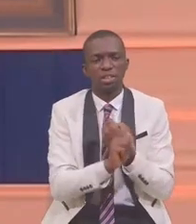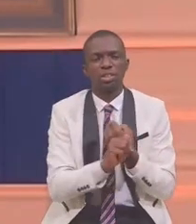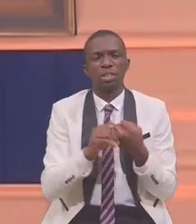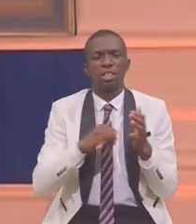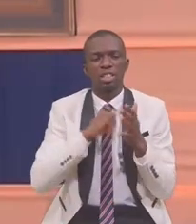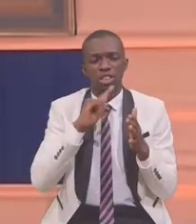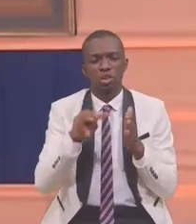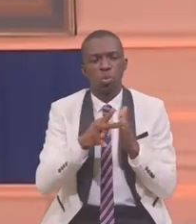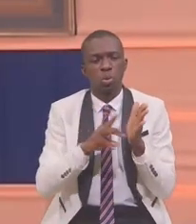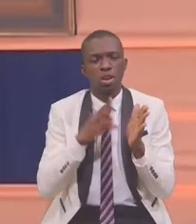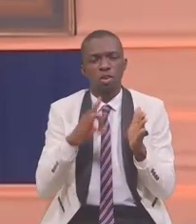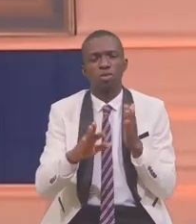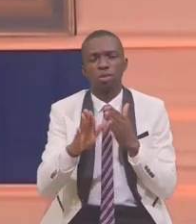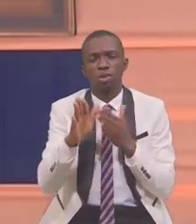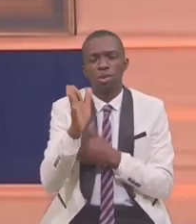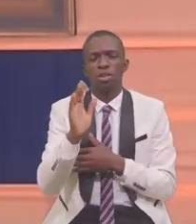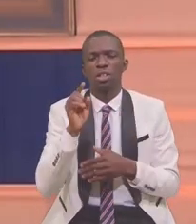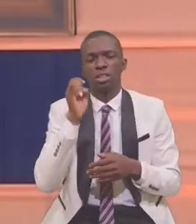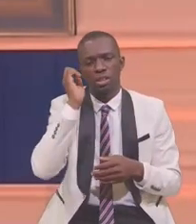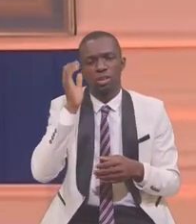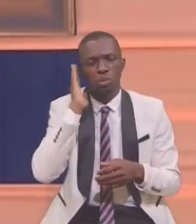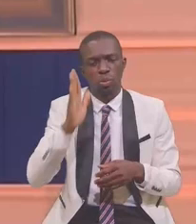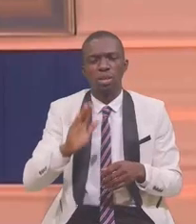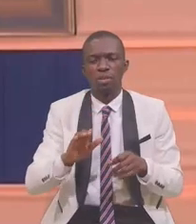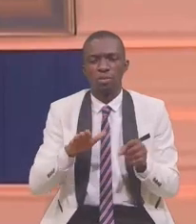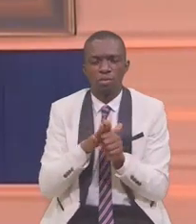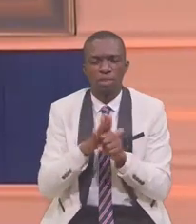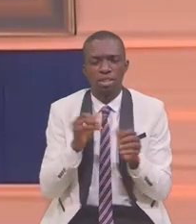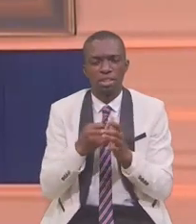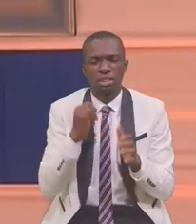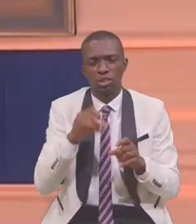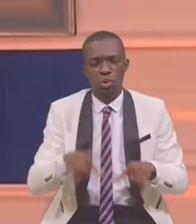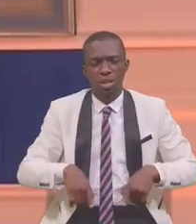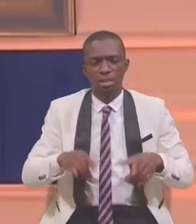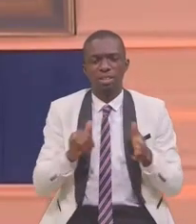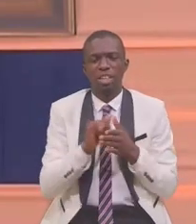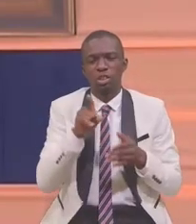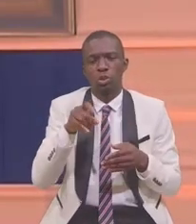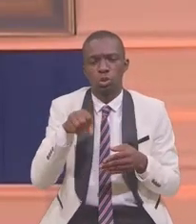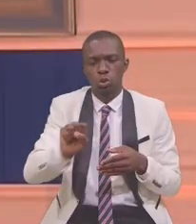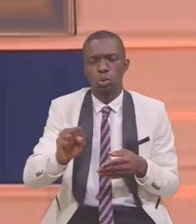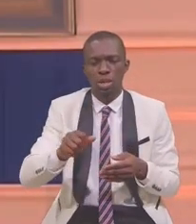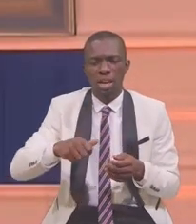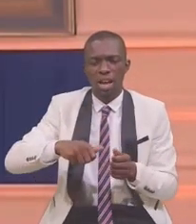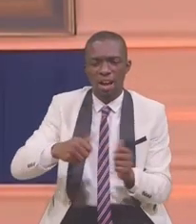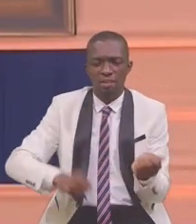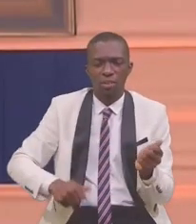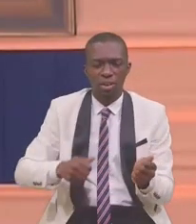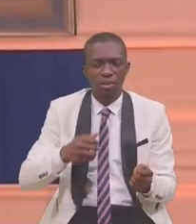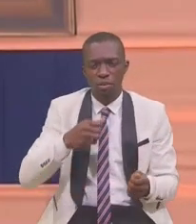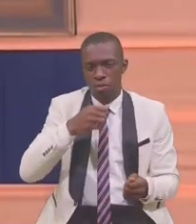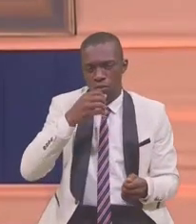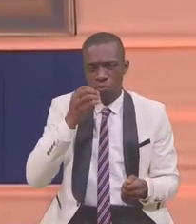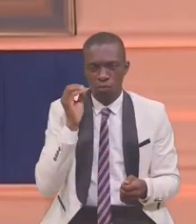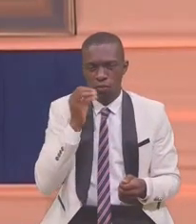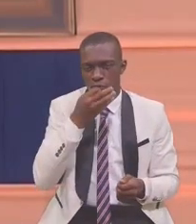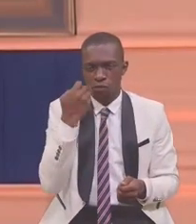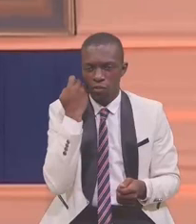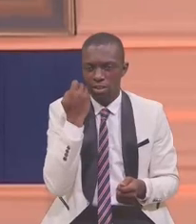C'est que vous vous absteniez de l'impudicité. C'est que chacun de vous, combien d'entre nous, seulement le